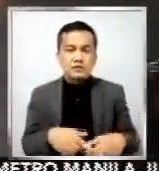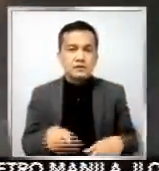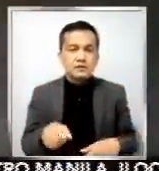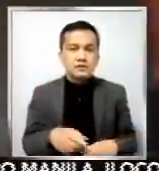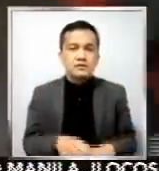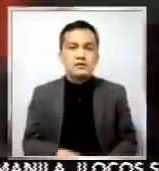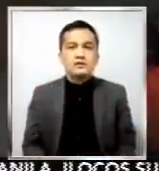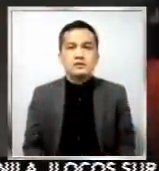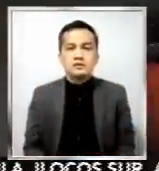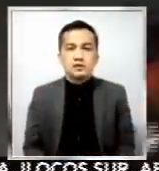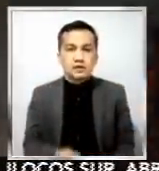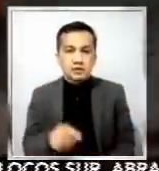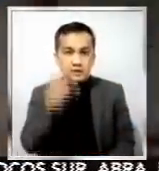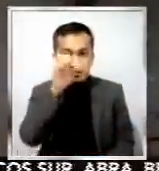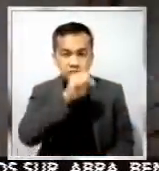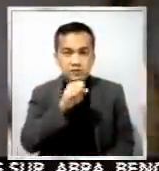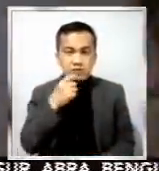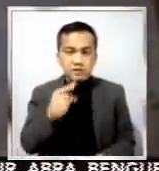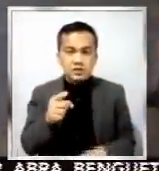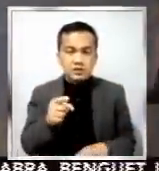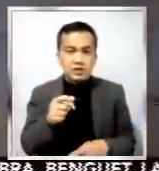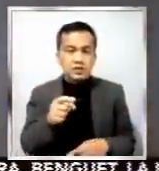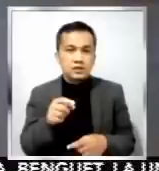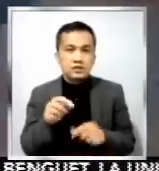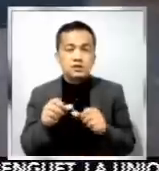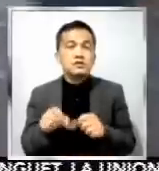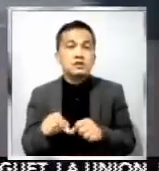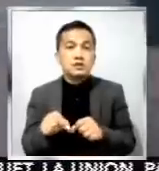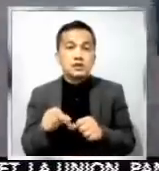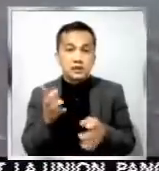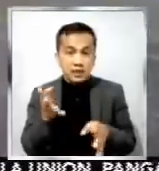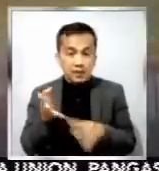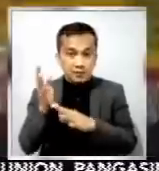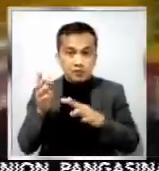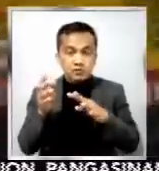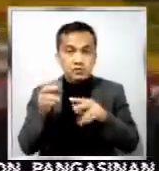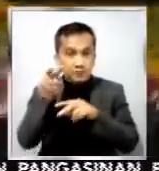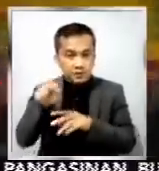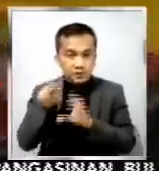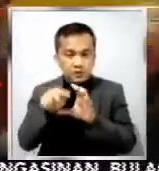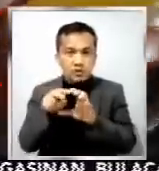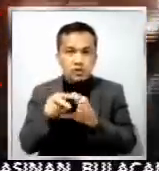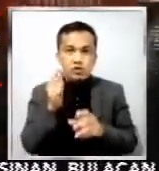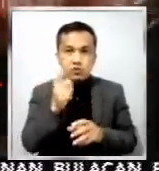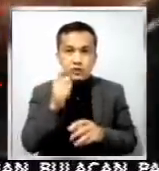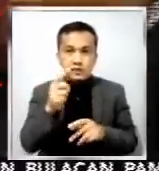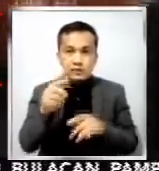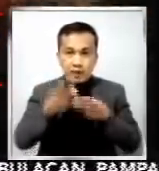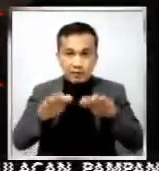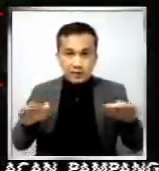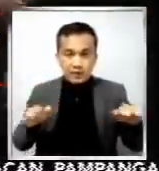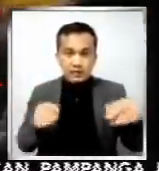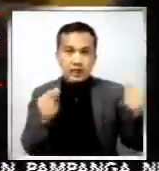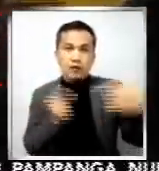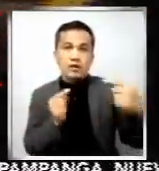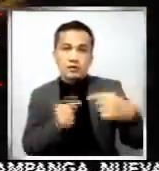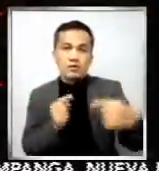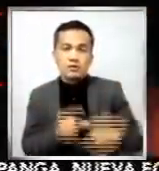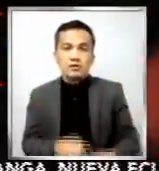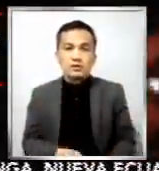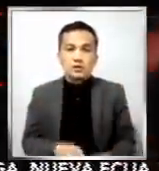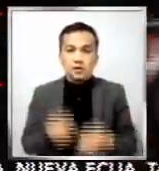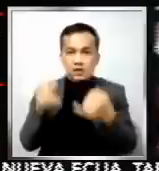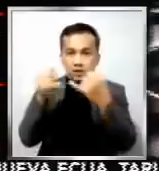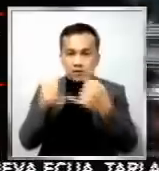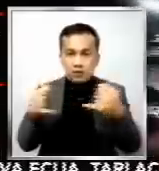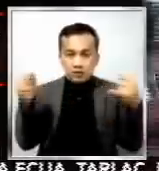Sa tansya ng uploader ng video, nasa 20 kabataan ang nakita niyang nag-riot. Yung ka-workmate ko kasi, nakita